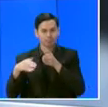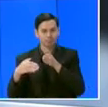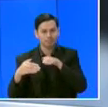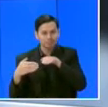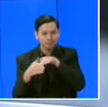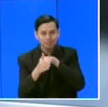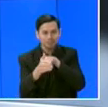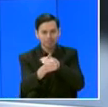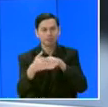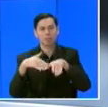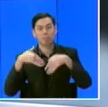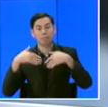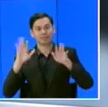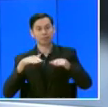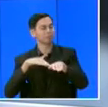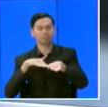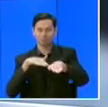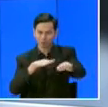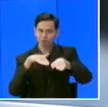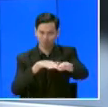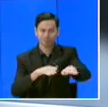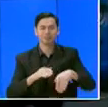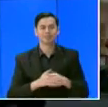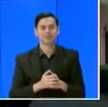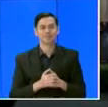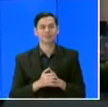rider agar terbebas dari macet.